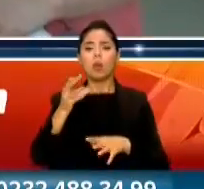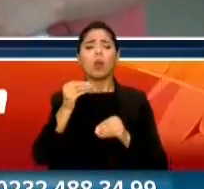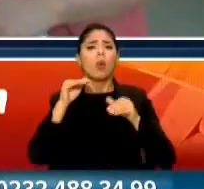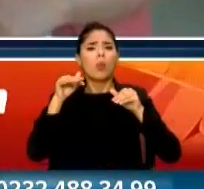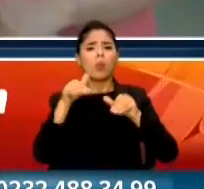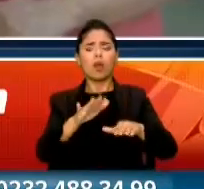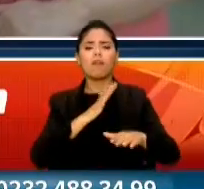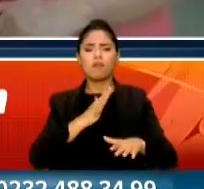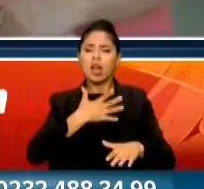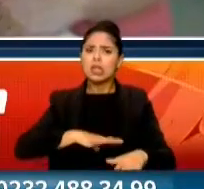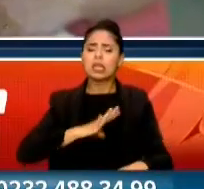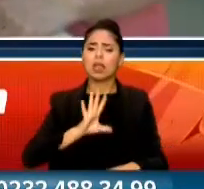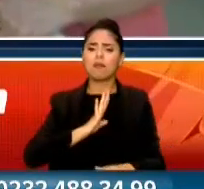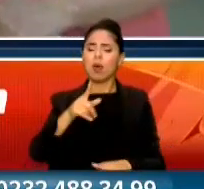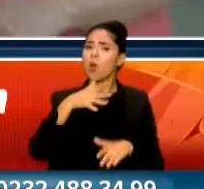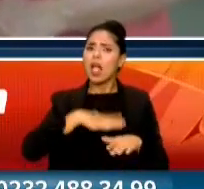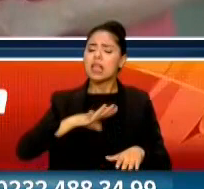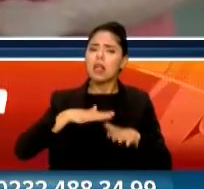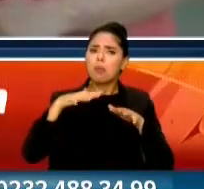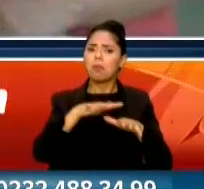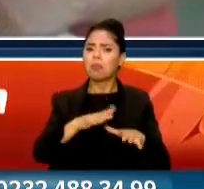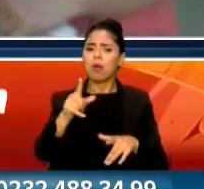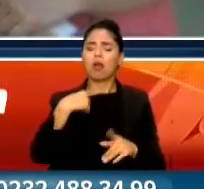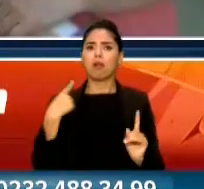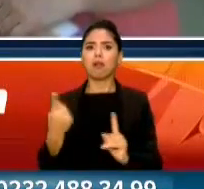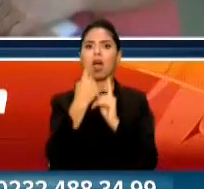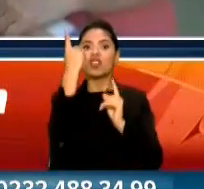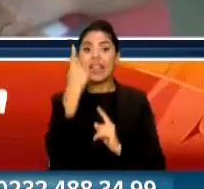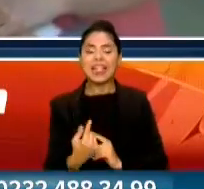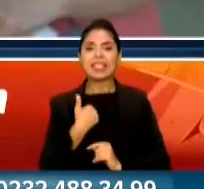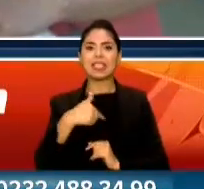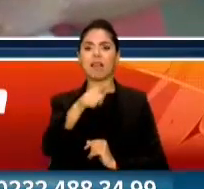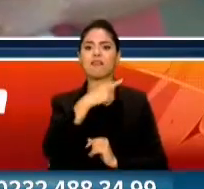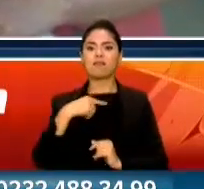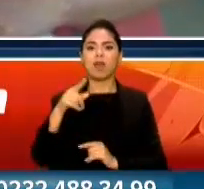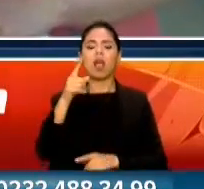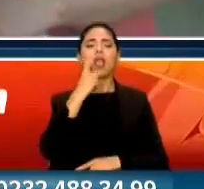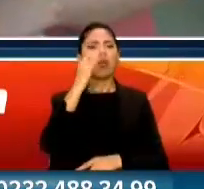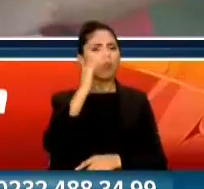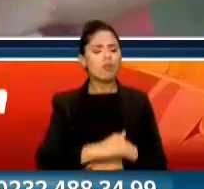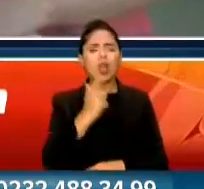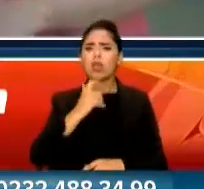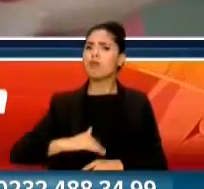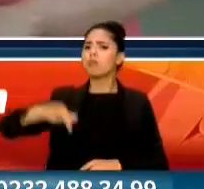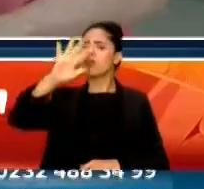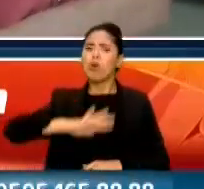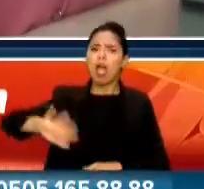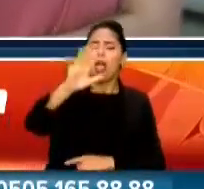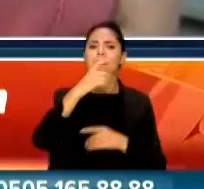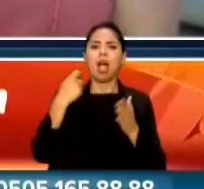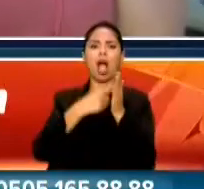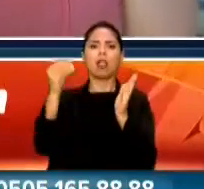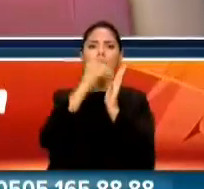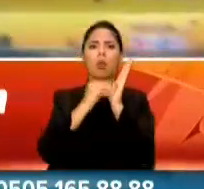yoğun bir talep var ya ilk defa bu kadar yoğun taleple karşı karşıyayız ilgili ilgisiz küçük büyük herkes şu an isim